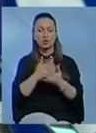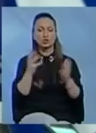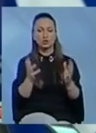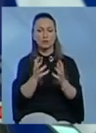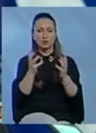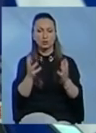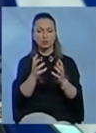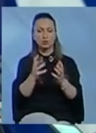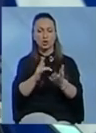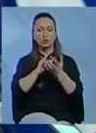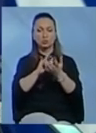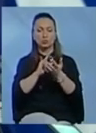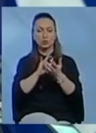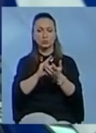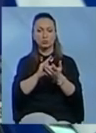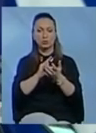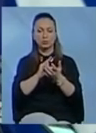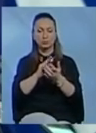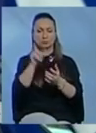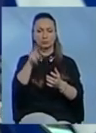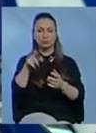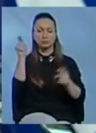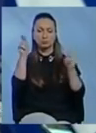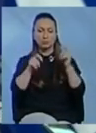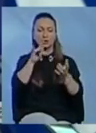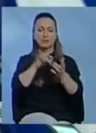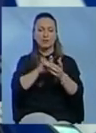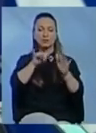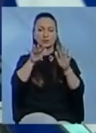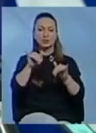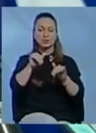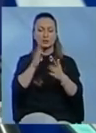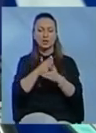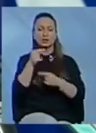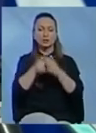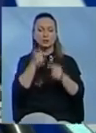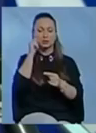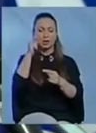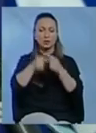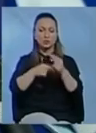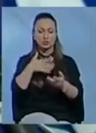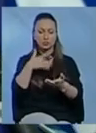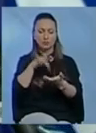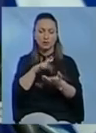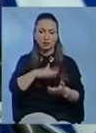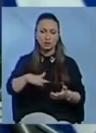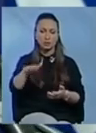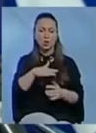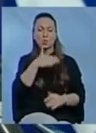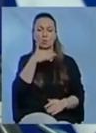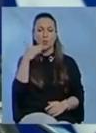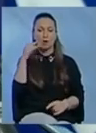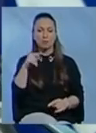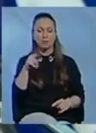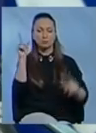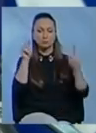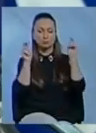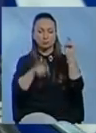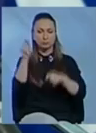შევინარჩუნოთ ტურისტული ნაკადები ყველა იმ ქვეყნიდან, საიდანაც ტრადიციულად ჩვენს ქვეყანას, ჩვენს რეგიონს უამრავი